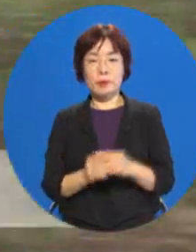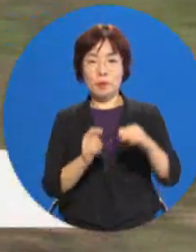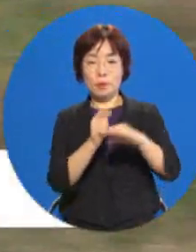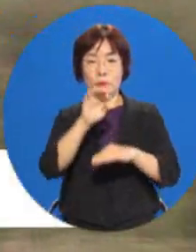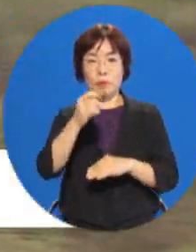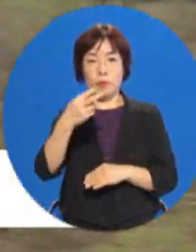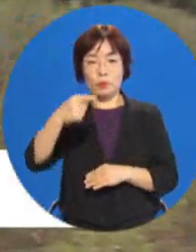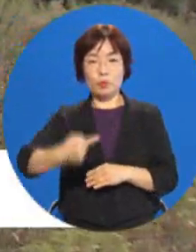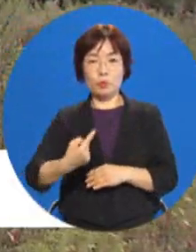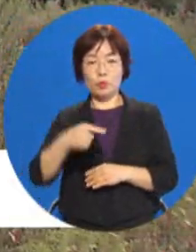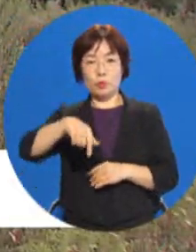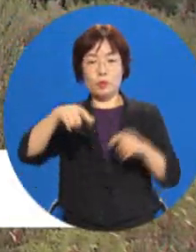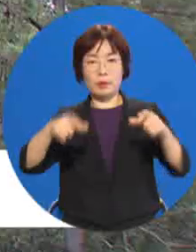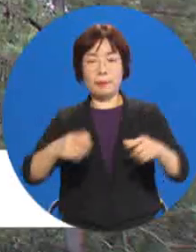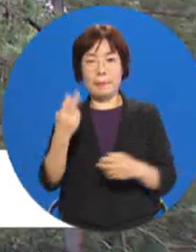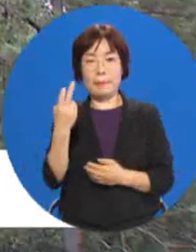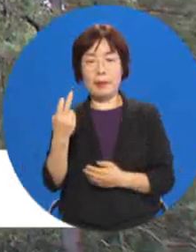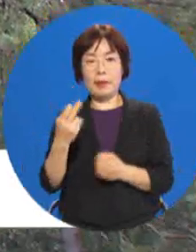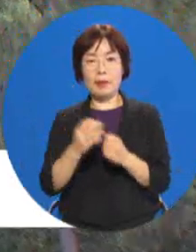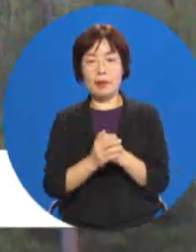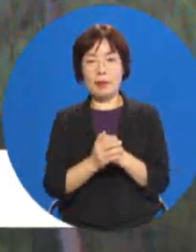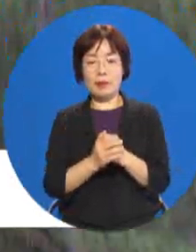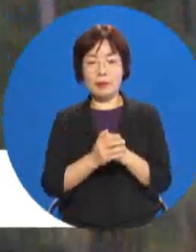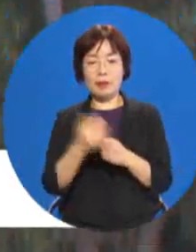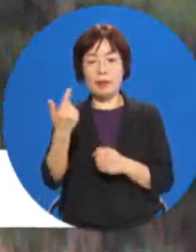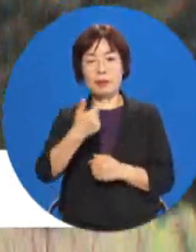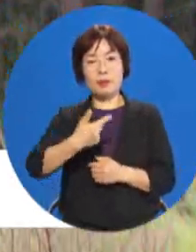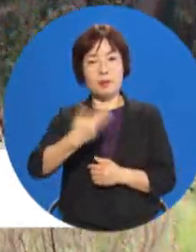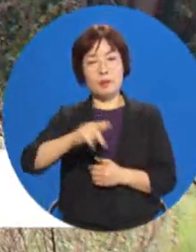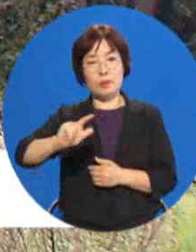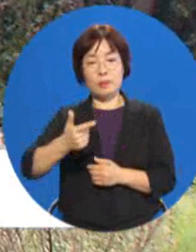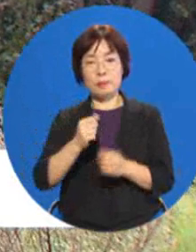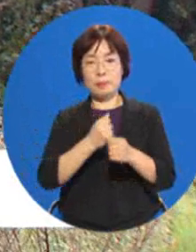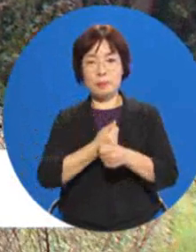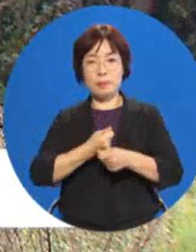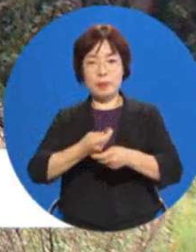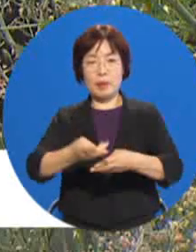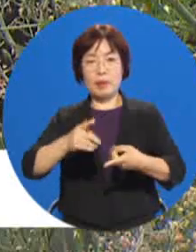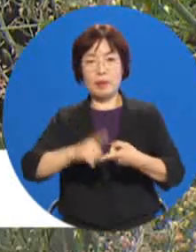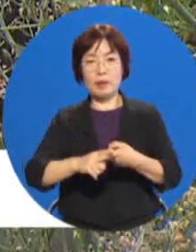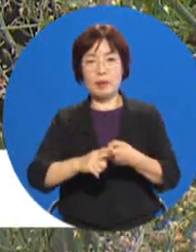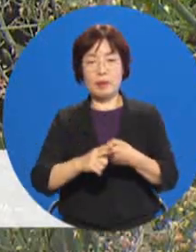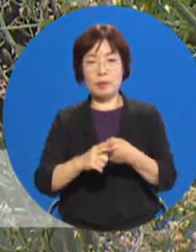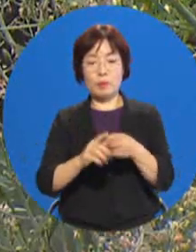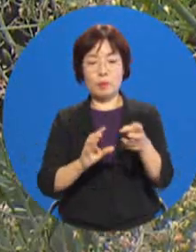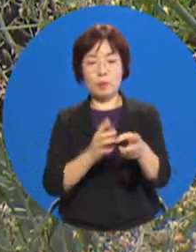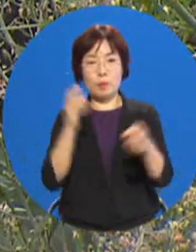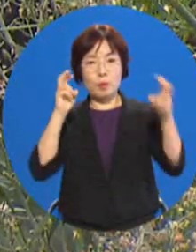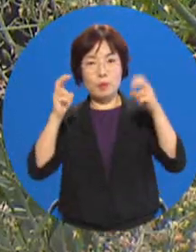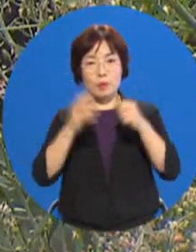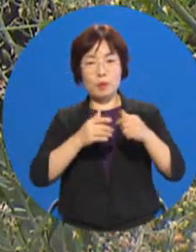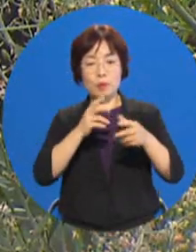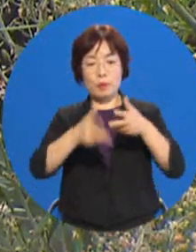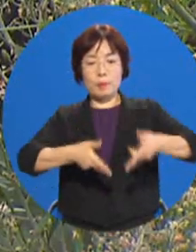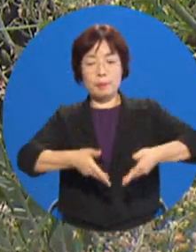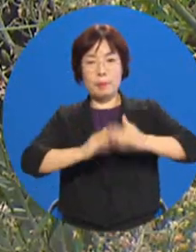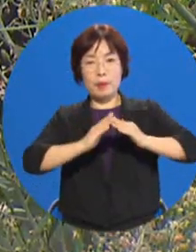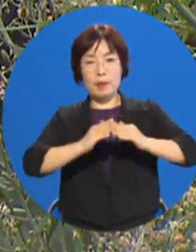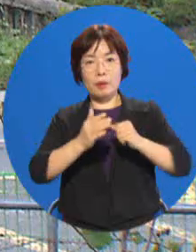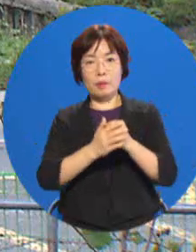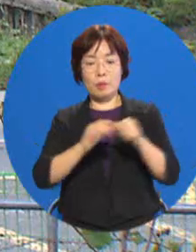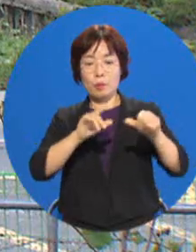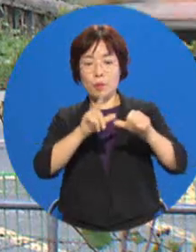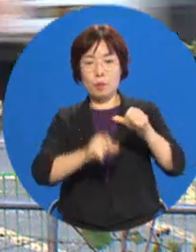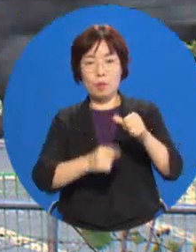고흥군 포둔면의 한 야산. 이 일대 7,600여 제곱미터 면적에 한 레미콘 사업자가 공장을 짓기로 하고 지난